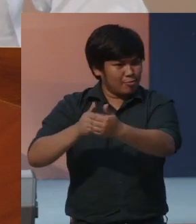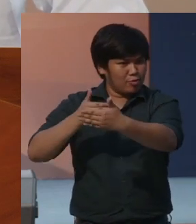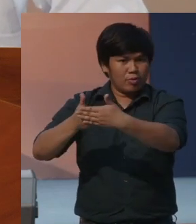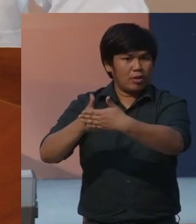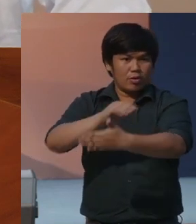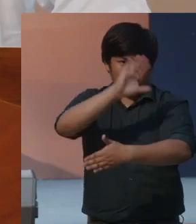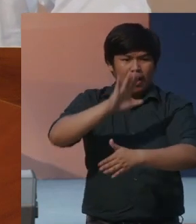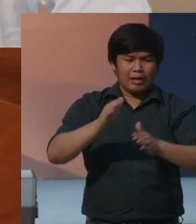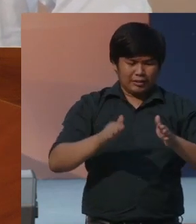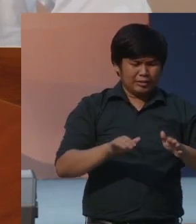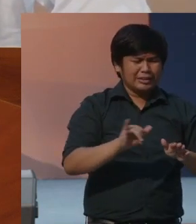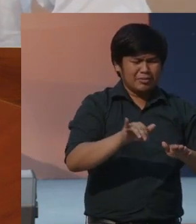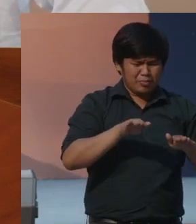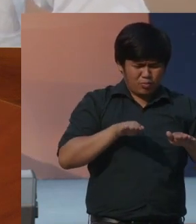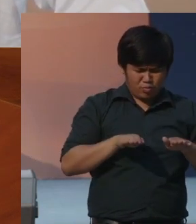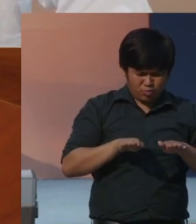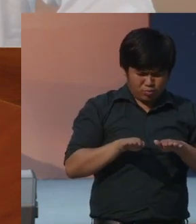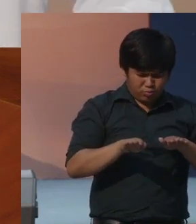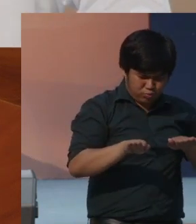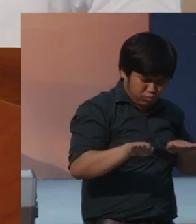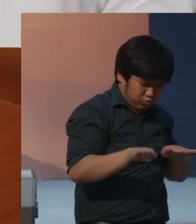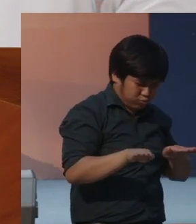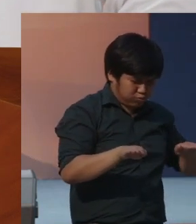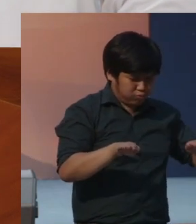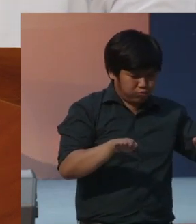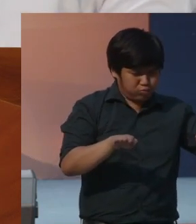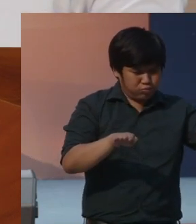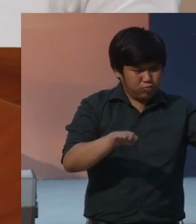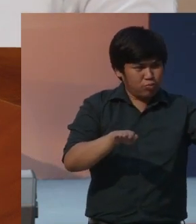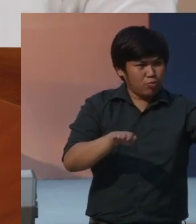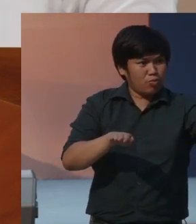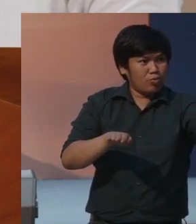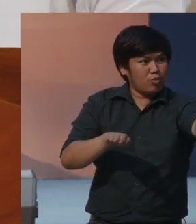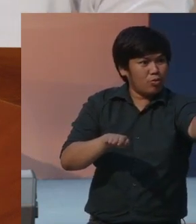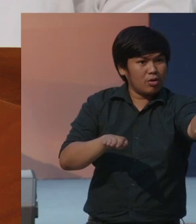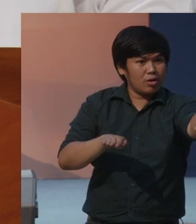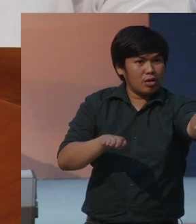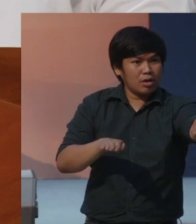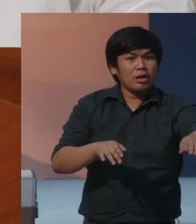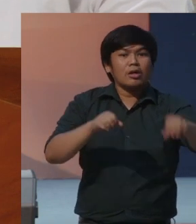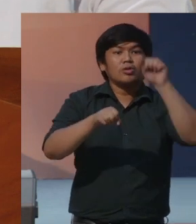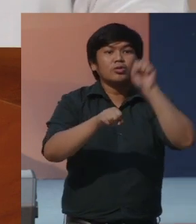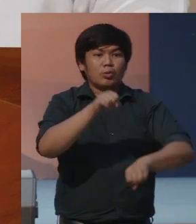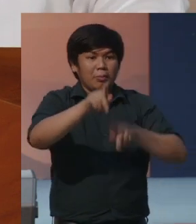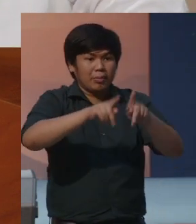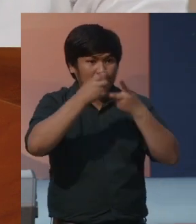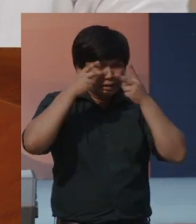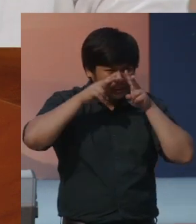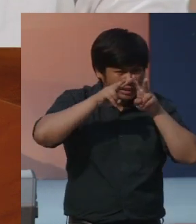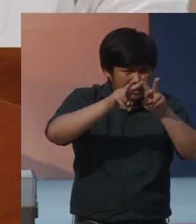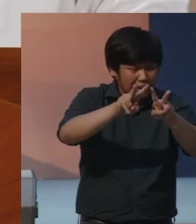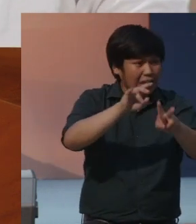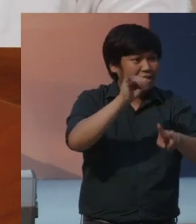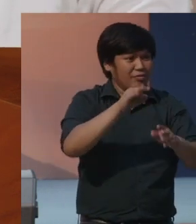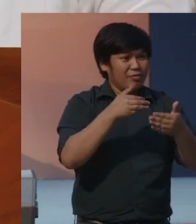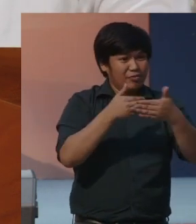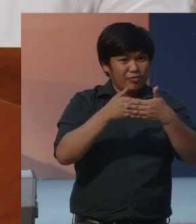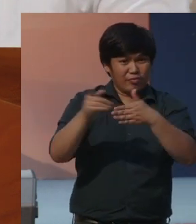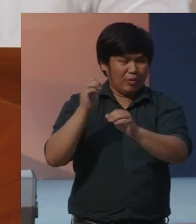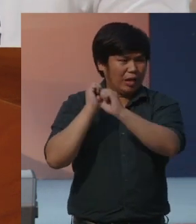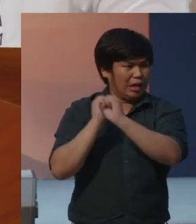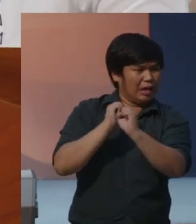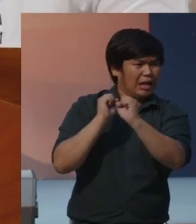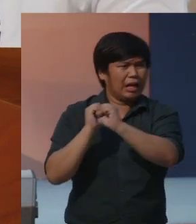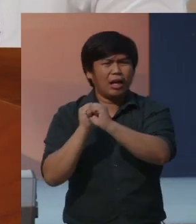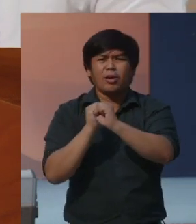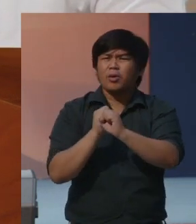day measurement. Ang objective noon ay upang makita nila kung saan sila papunta. Kasi kung masyado silang malapit, baka hindi